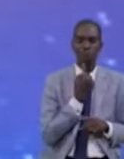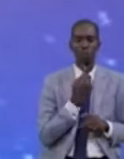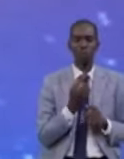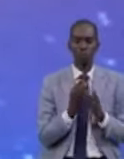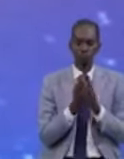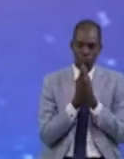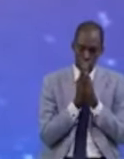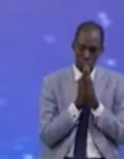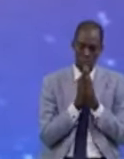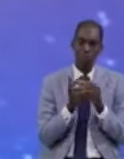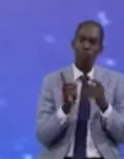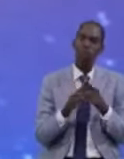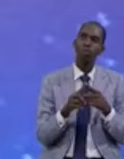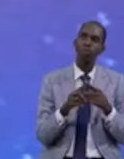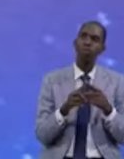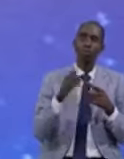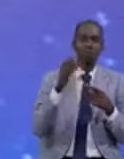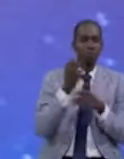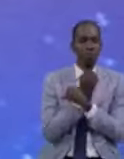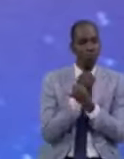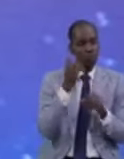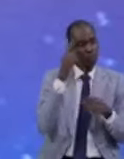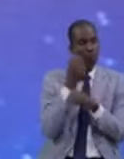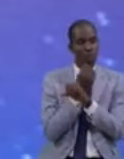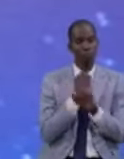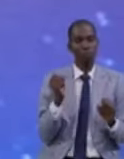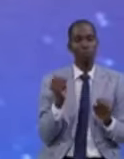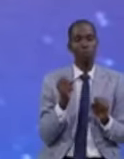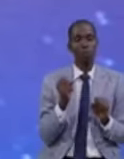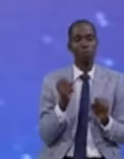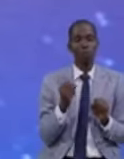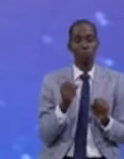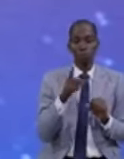to le seigur par de maintenant